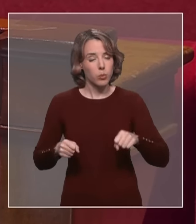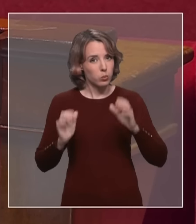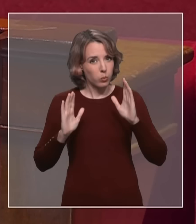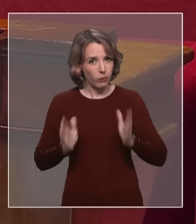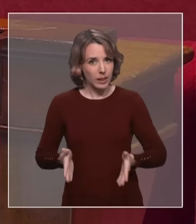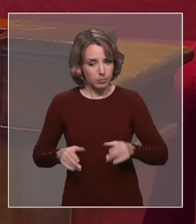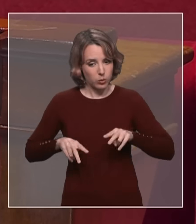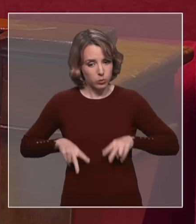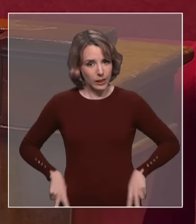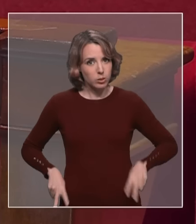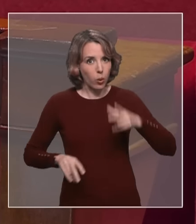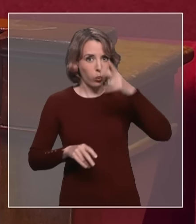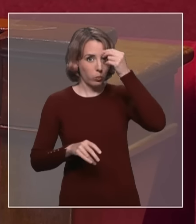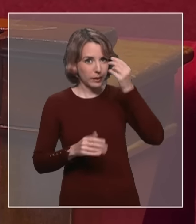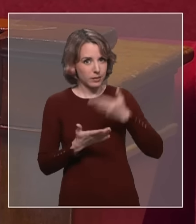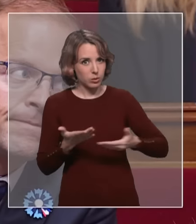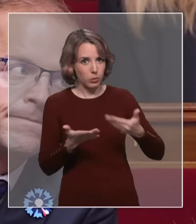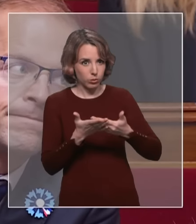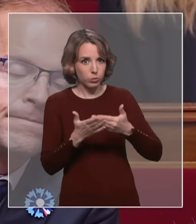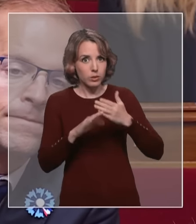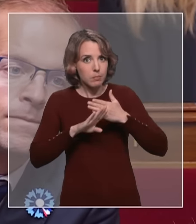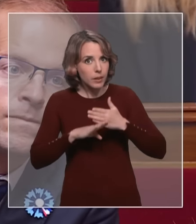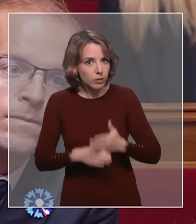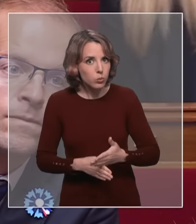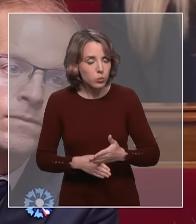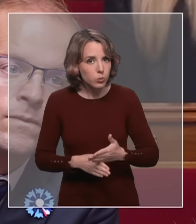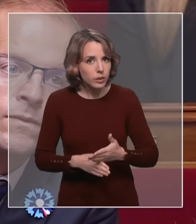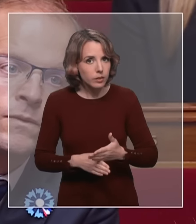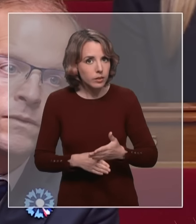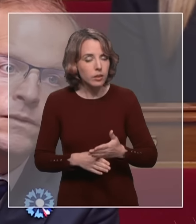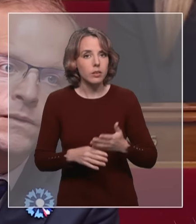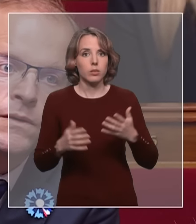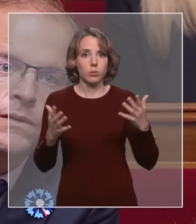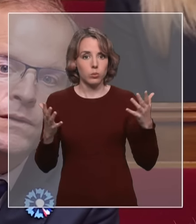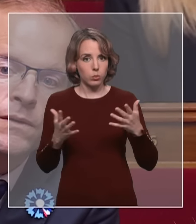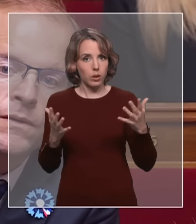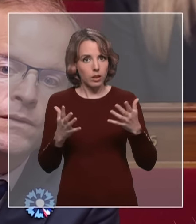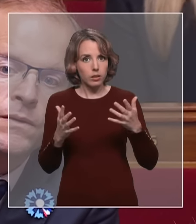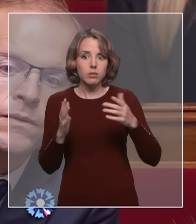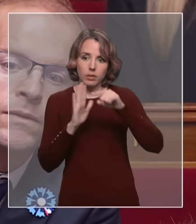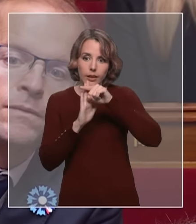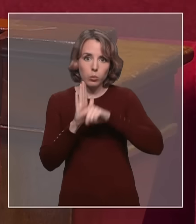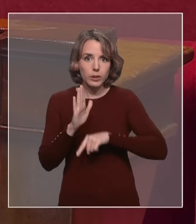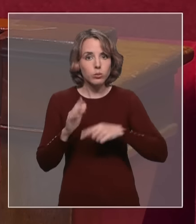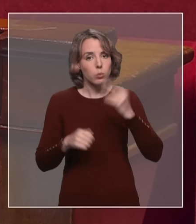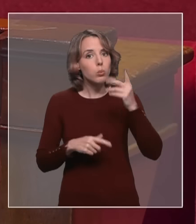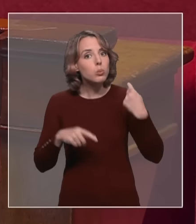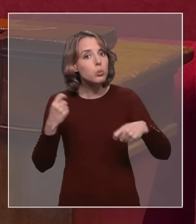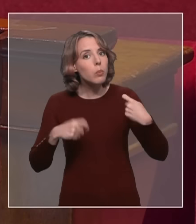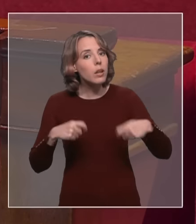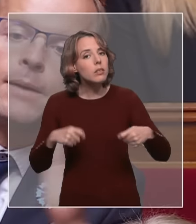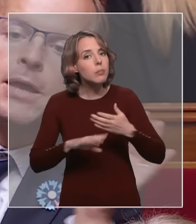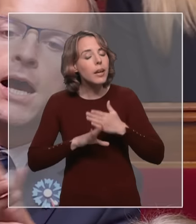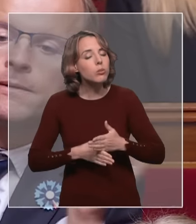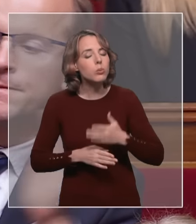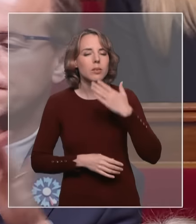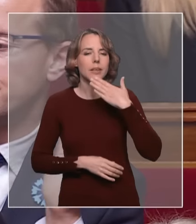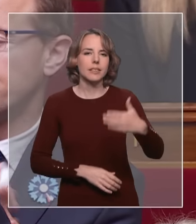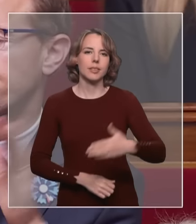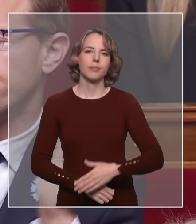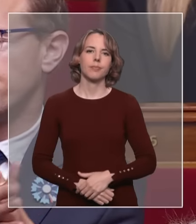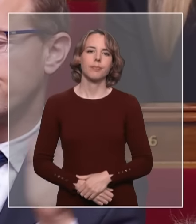constat et qu'il envisage pour y remédier de revoir et d'assouplir la réglementation en la matière? Je vous remercie.